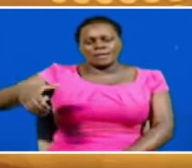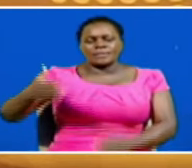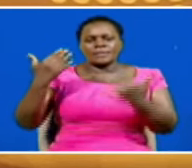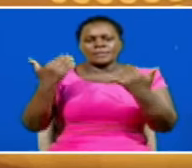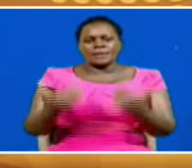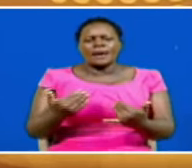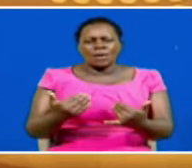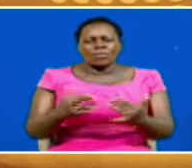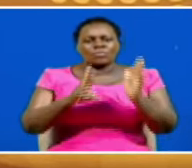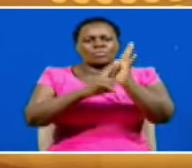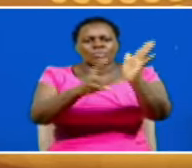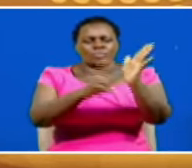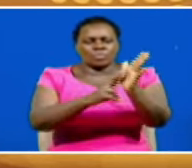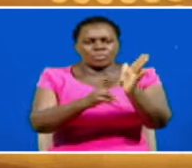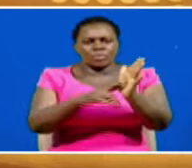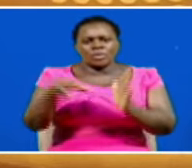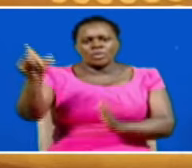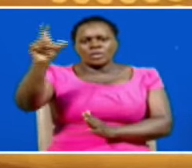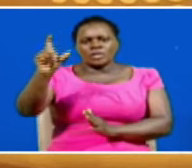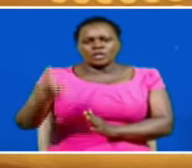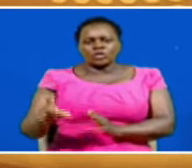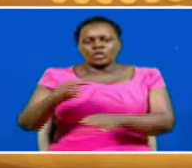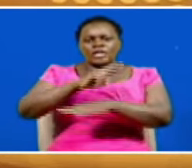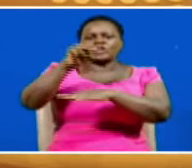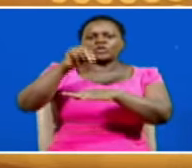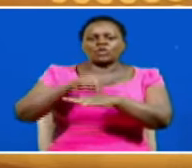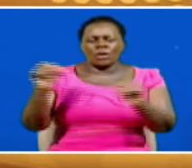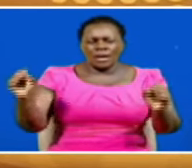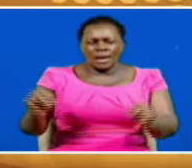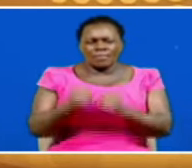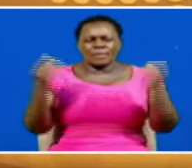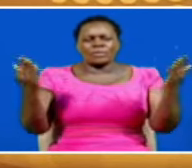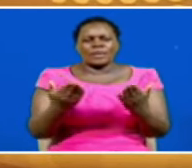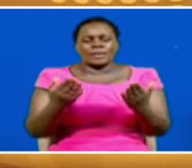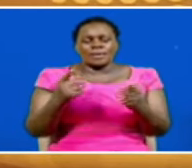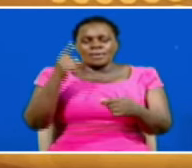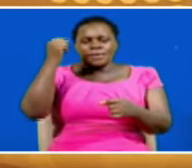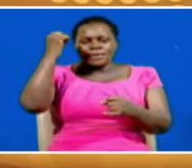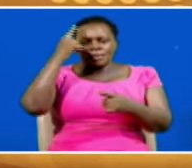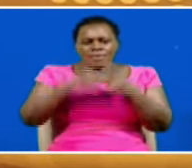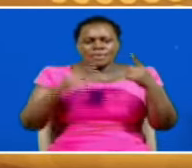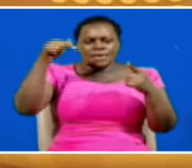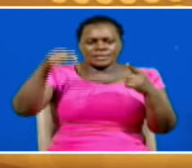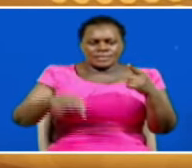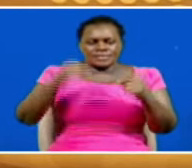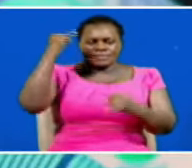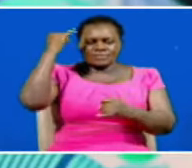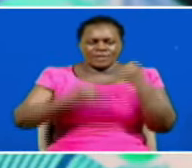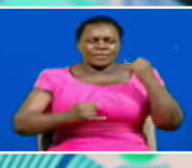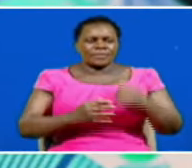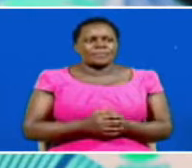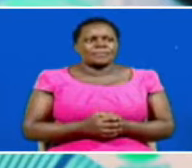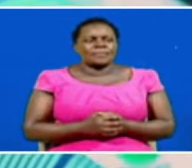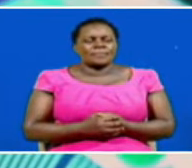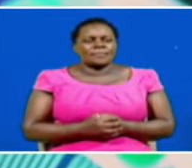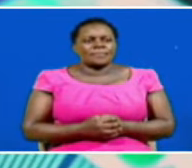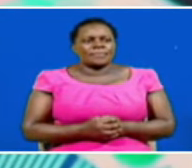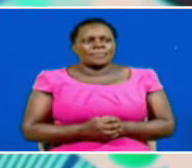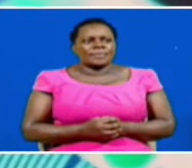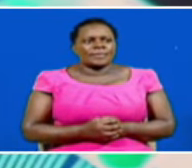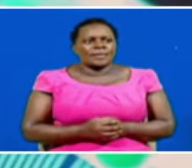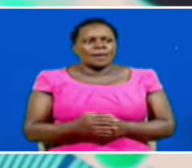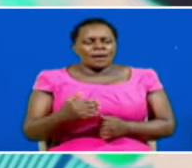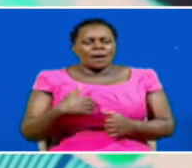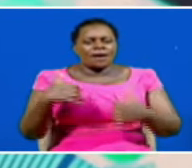sasa itawakilisha eneo hilo kwenye fainali za kitaifa zitakazoandaliwa mwisho wa mwaka huu. Ya sana, tumekuwa